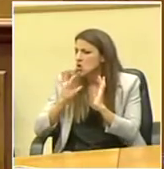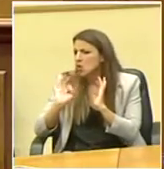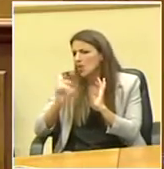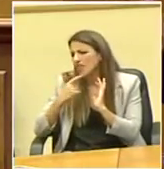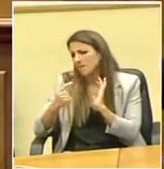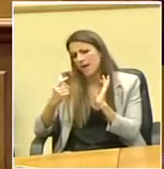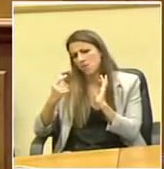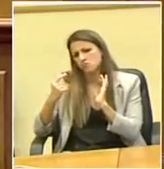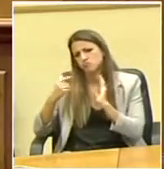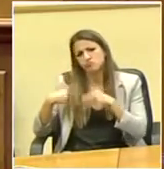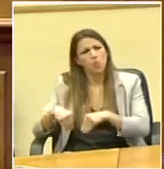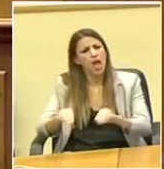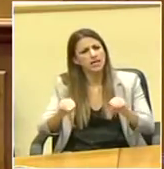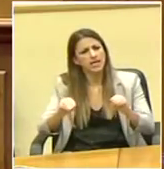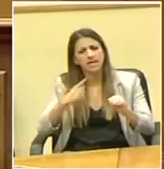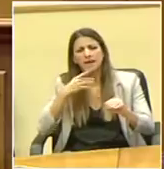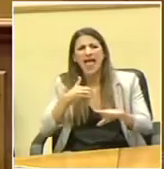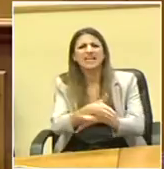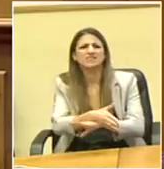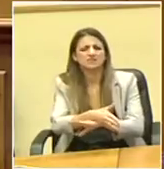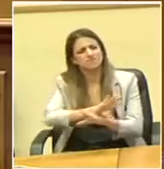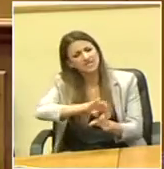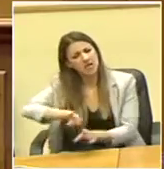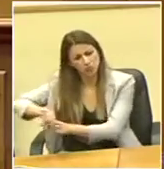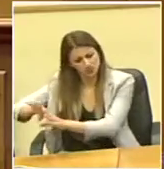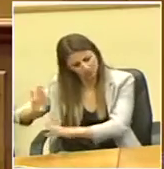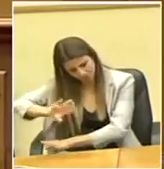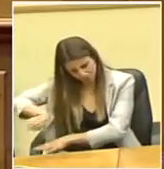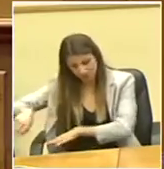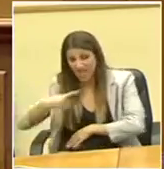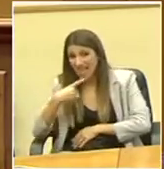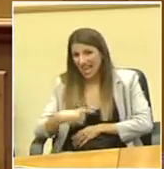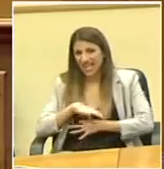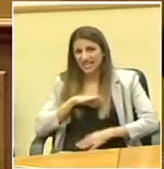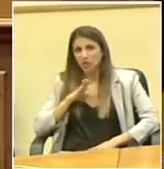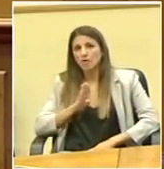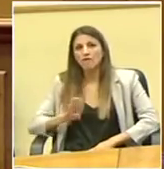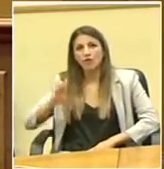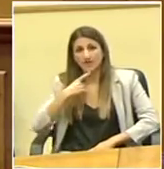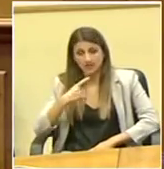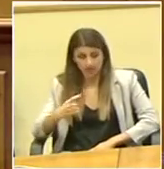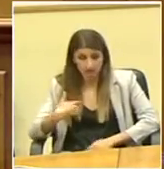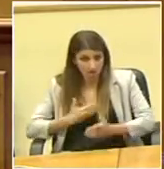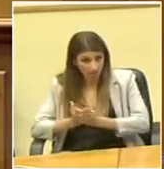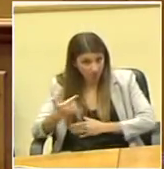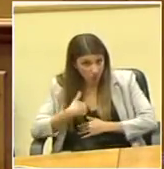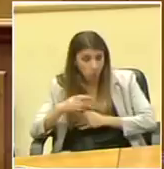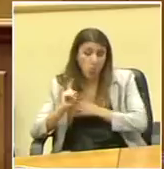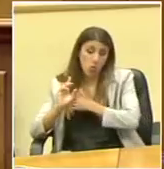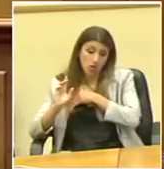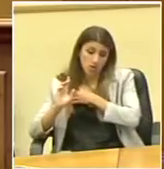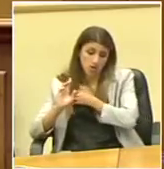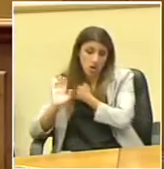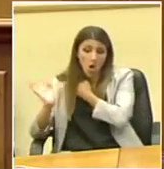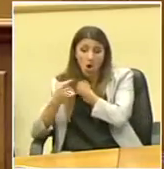υποθήκη, μιλήσανε για εγγύηση, το αφήνω αυτό. Λέει ο κύριος Βορύδης, δεν έχω δίκιο εγώ, δεν έχω δίκιο